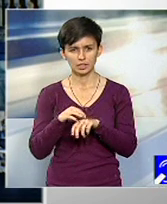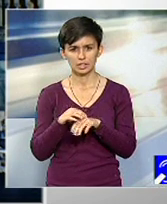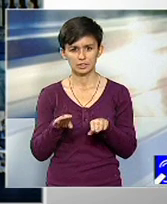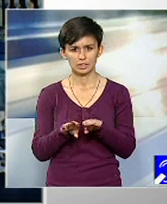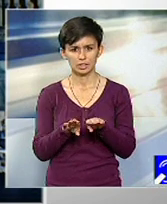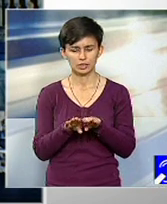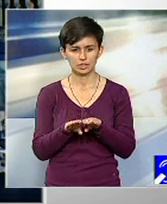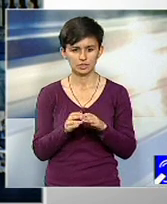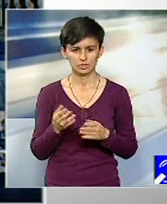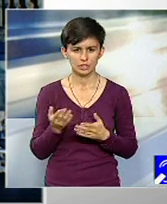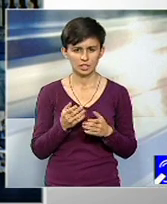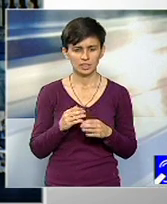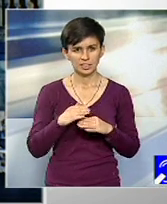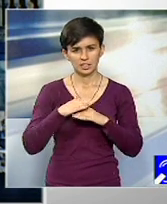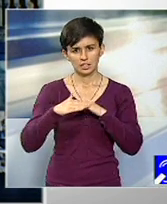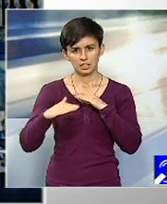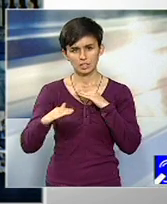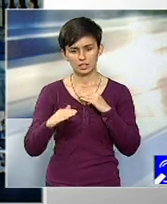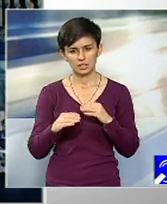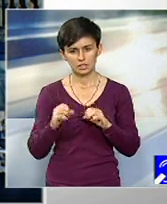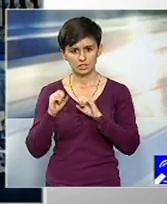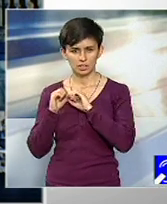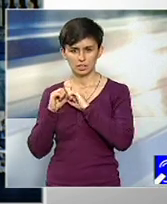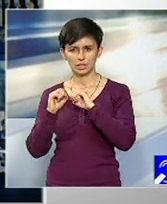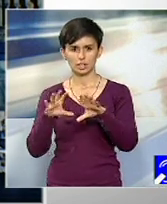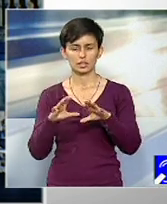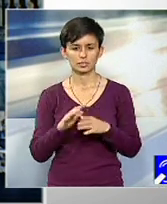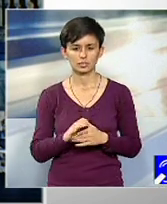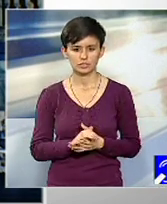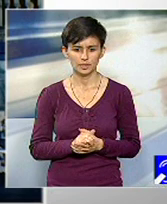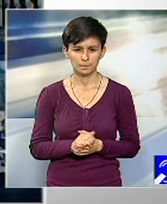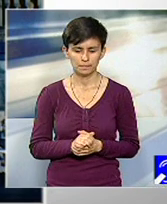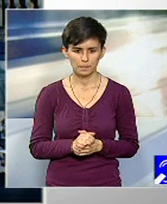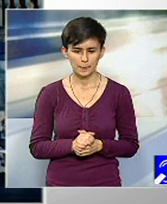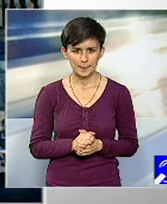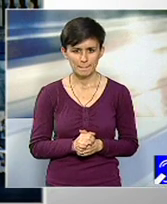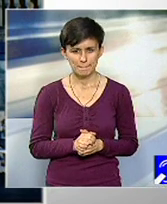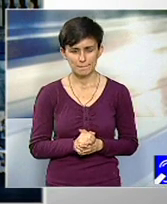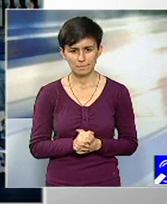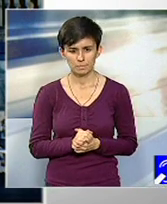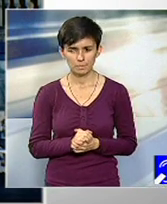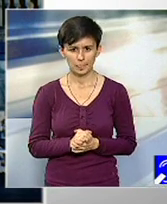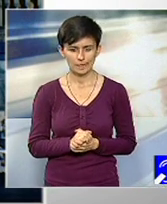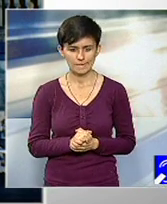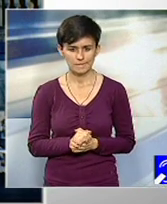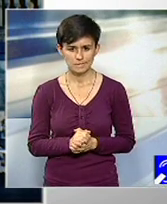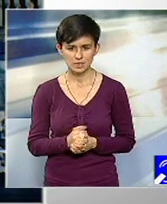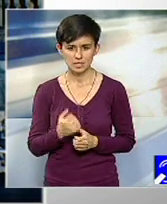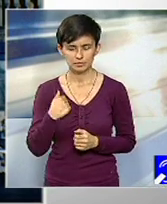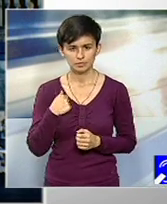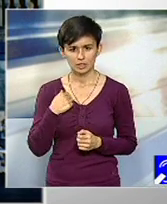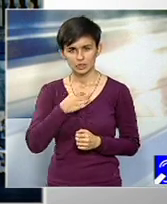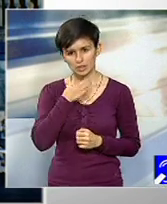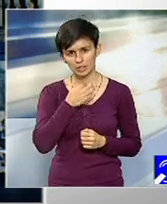se meargă să arunce mingea, unde să arunce, avem țintași destul de buni în echipă și atunci eu le indic